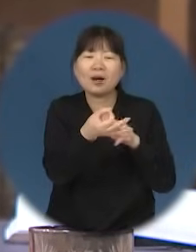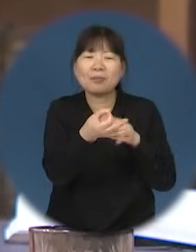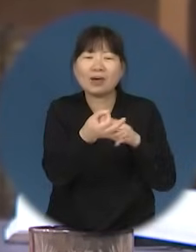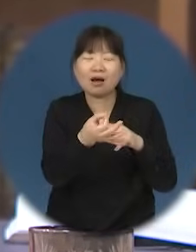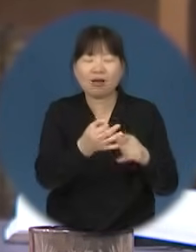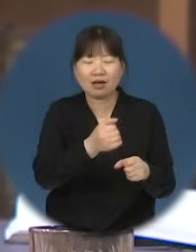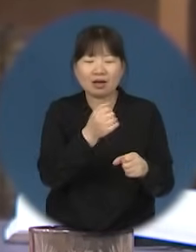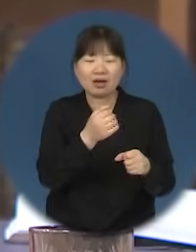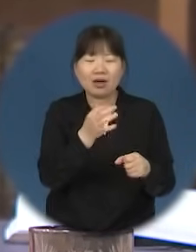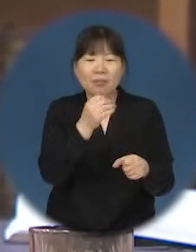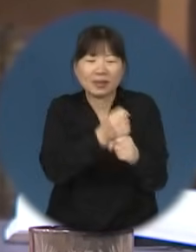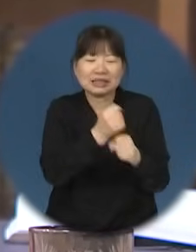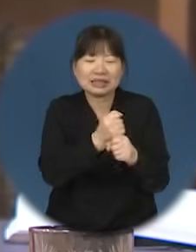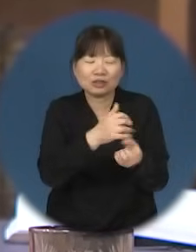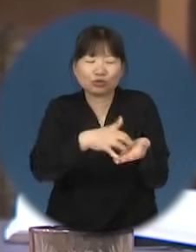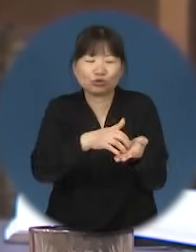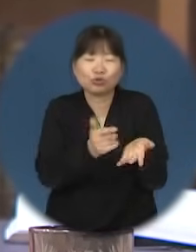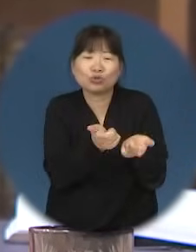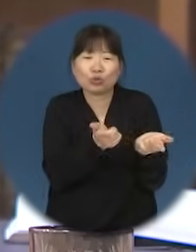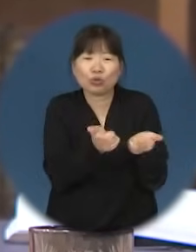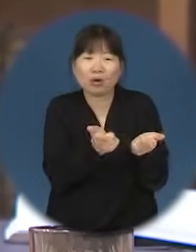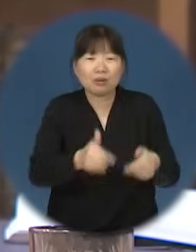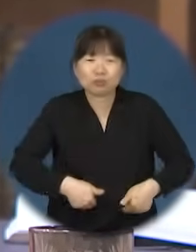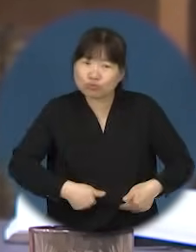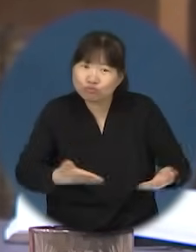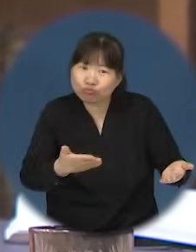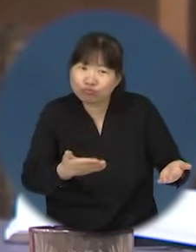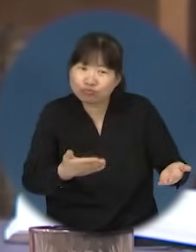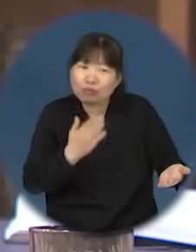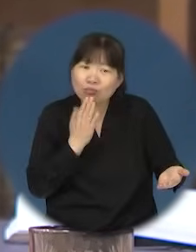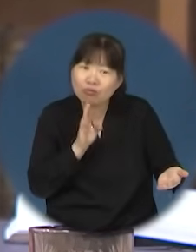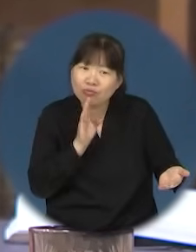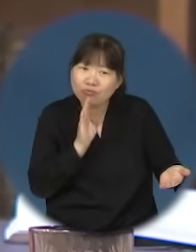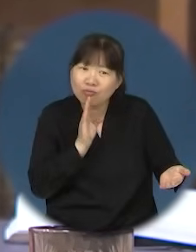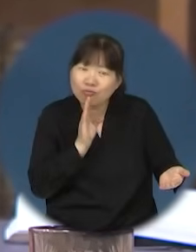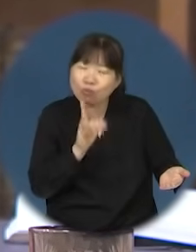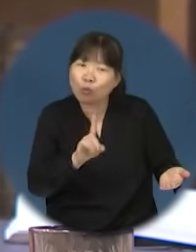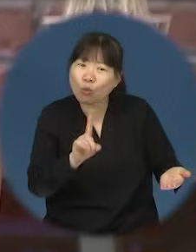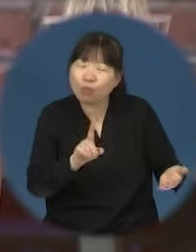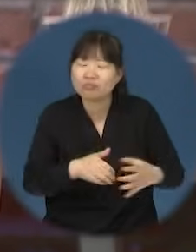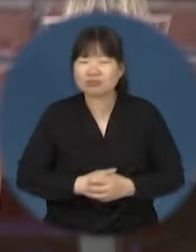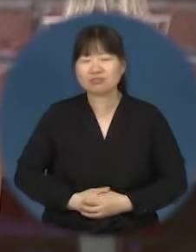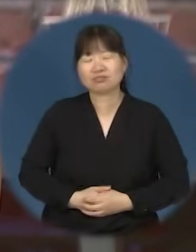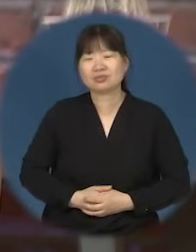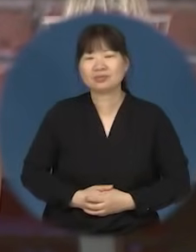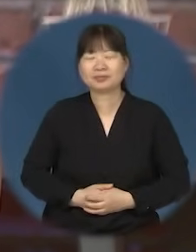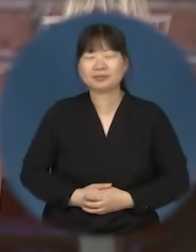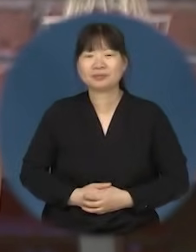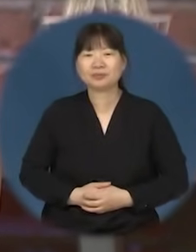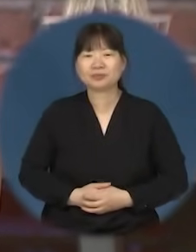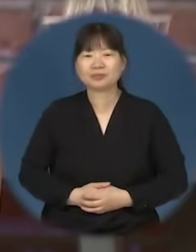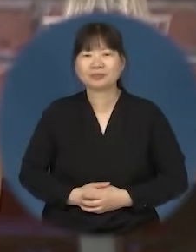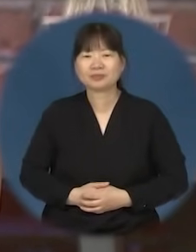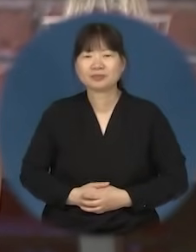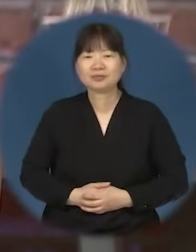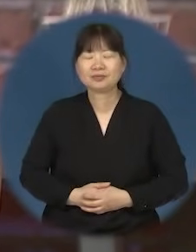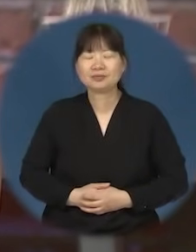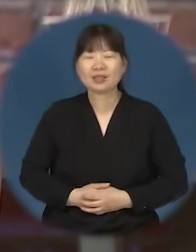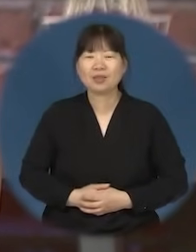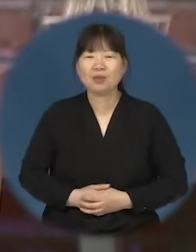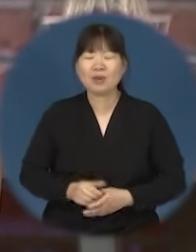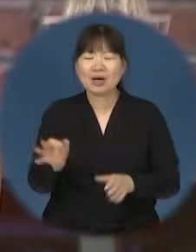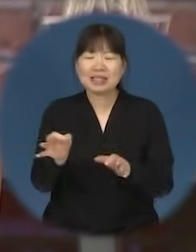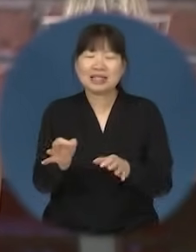또 발행량을 조절하고 이런 게 필요 없어지는 거예요? 어떻게 되는 거예요? 아, 예. 그게 이제